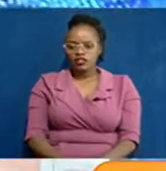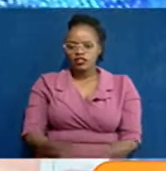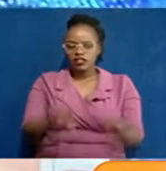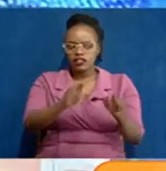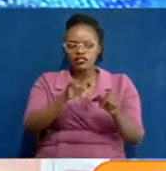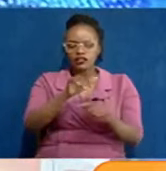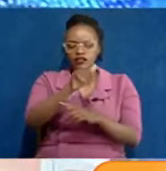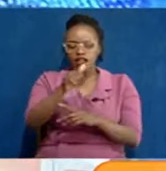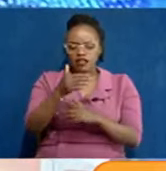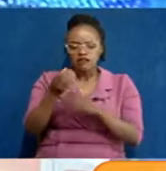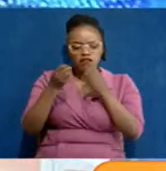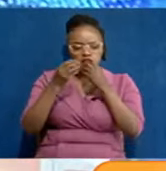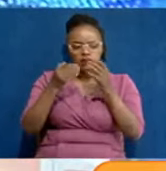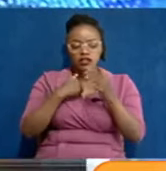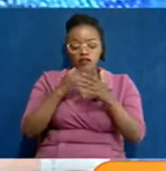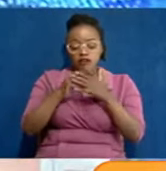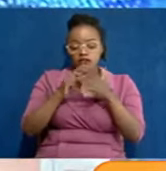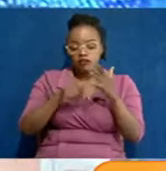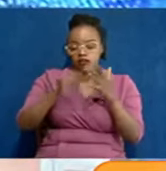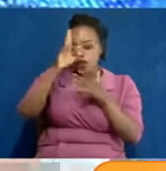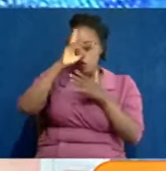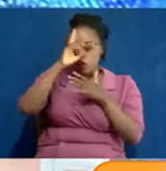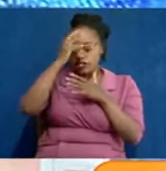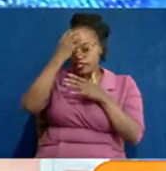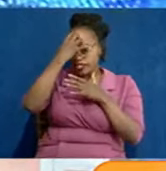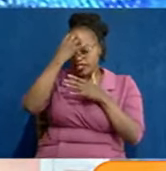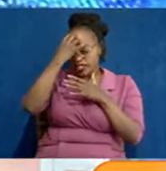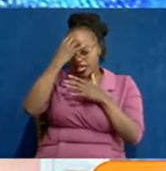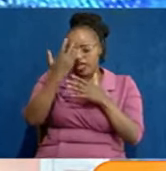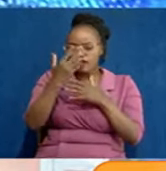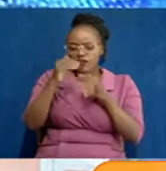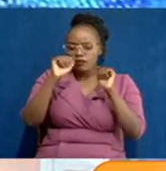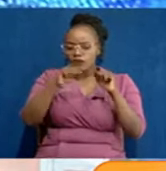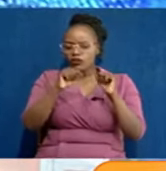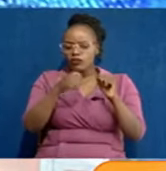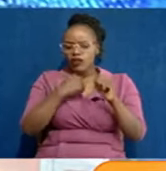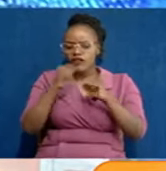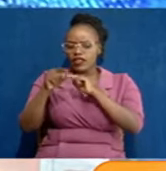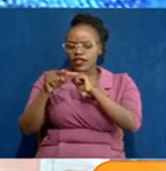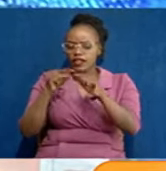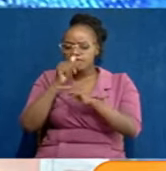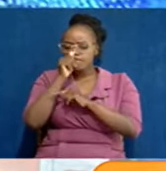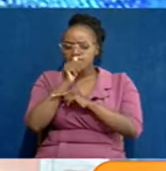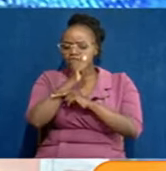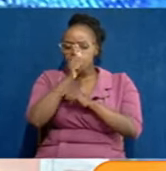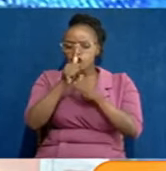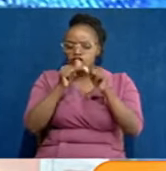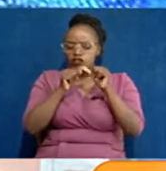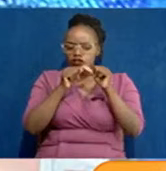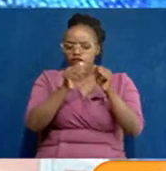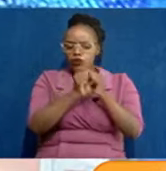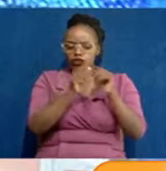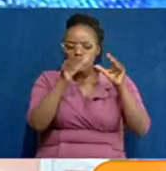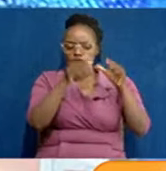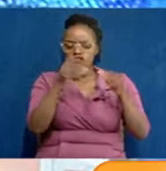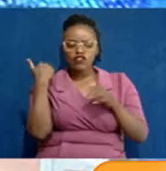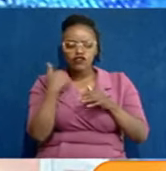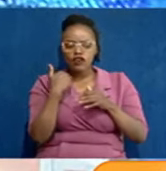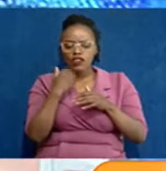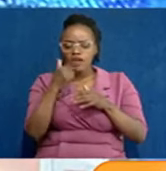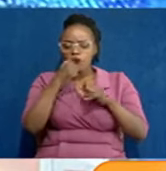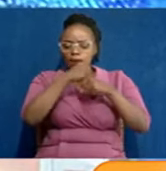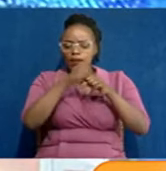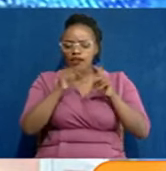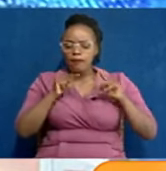Na kwingineko tunaarifiwa kwamba polisi mjini Kitale wanachunguza uwezekano wa mauaji ya siri yanayoendeshwa na genge la wahalifu